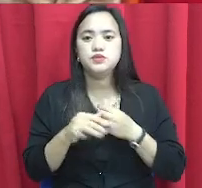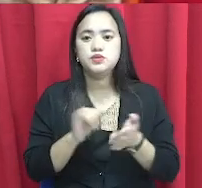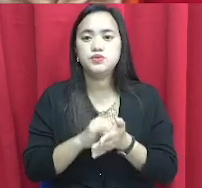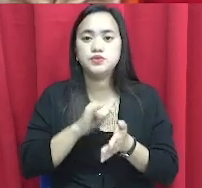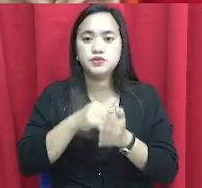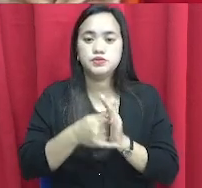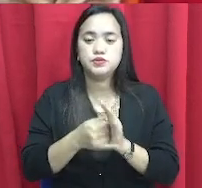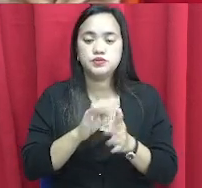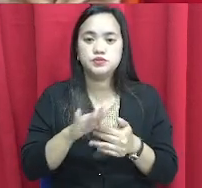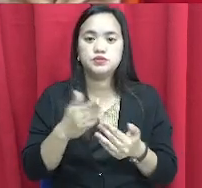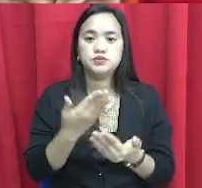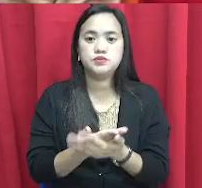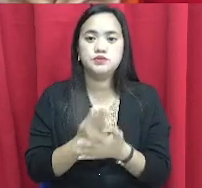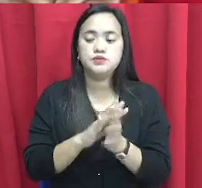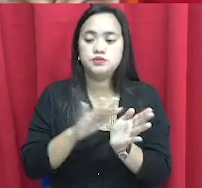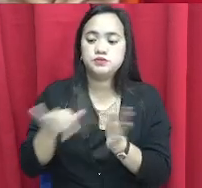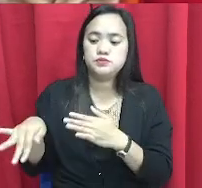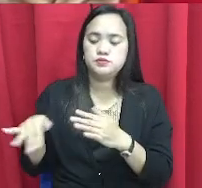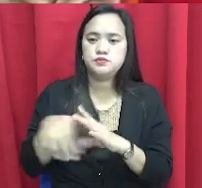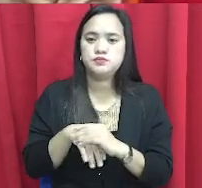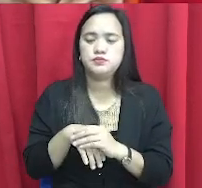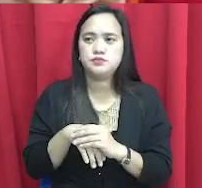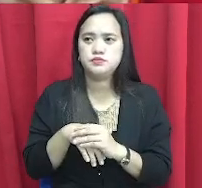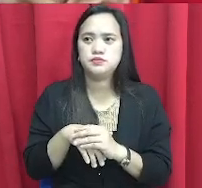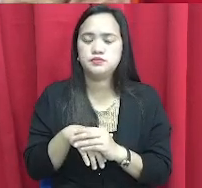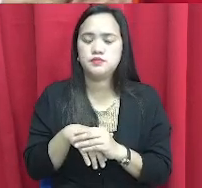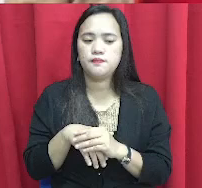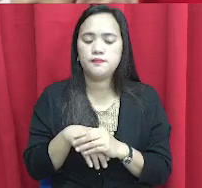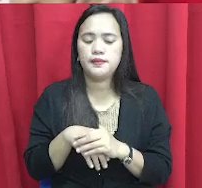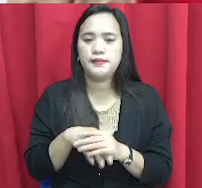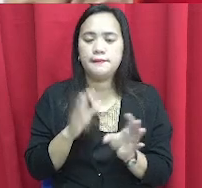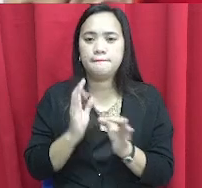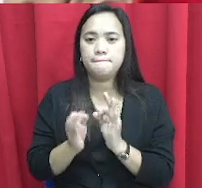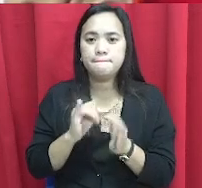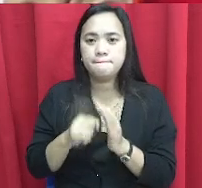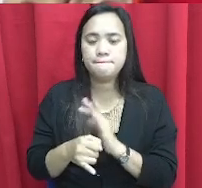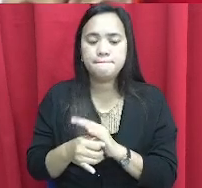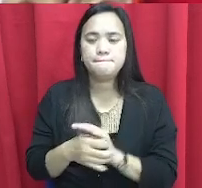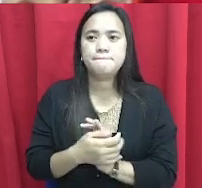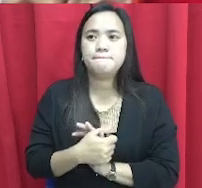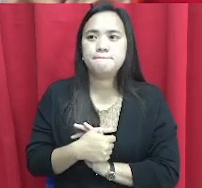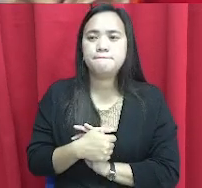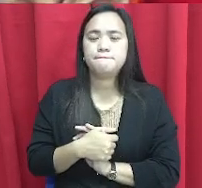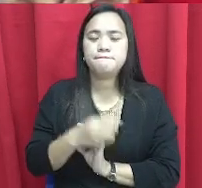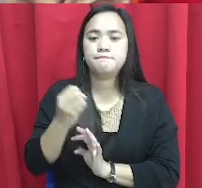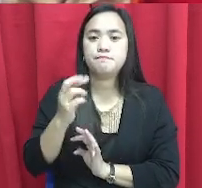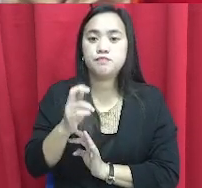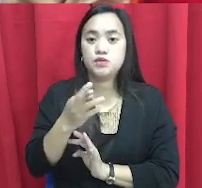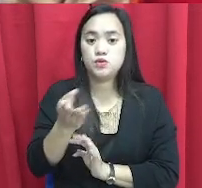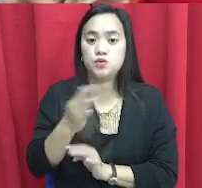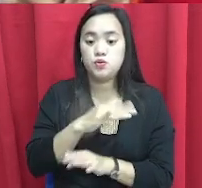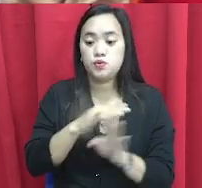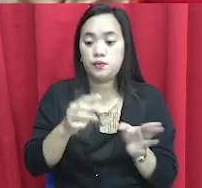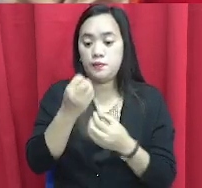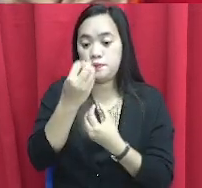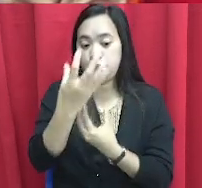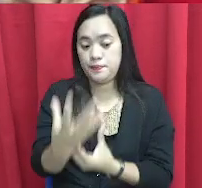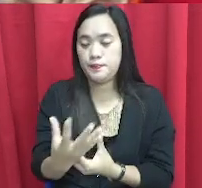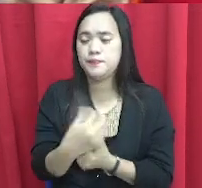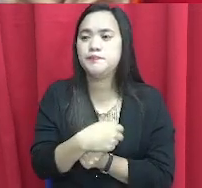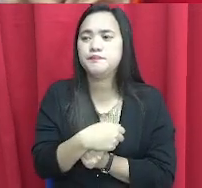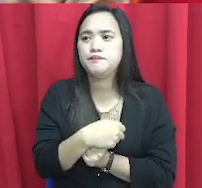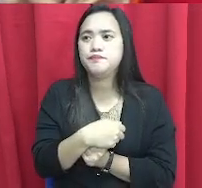karapatan ang Diyos ay iung family Alam niyo po ba yon na pag tinanggal niyo o ikaw ay hindi nanampalataya sa Diyos tinanggal mo sa